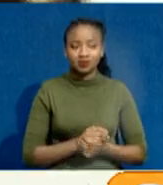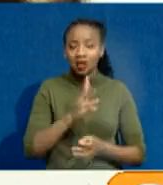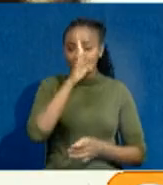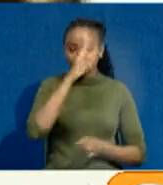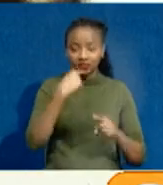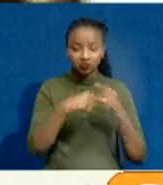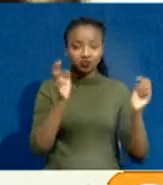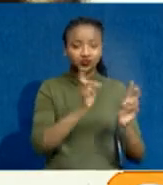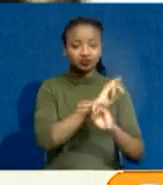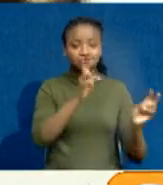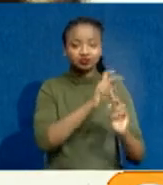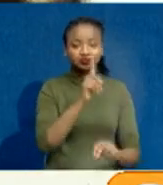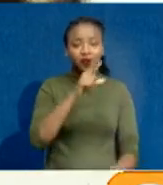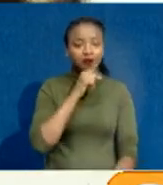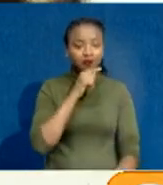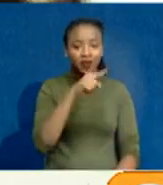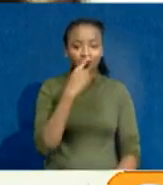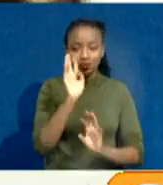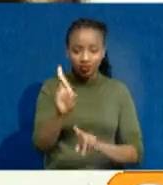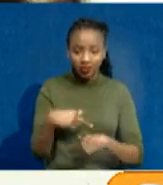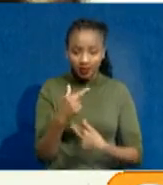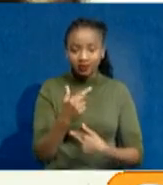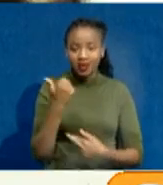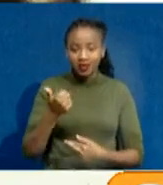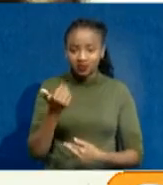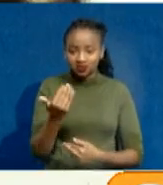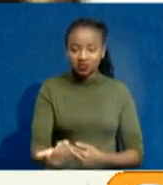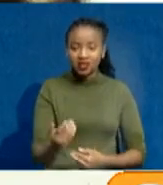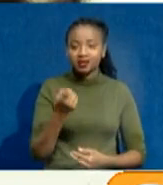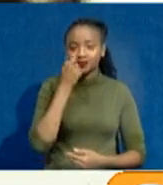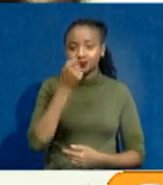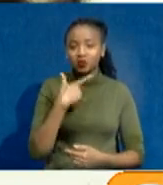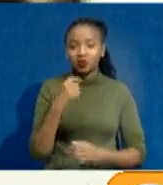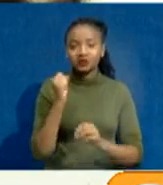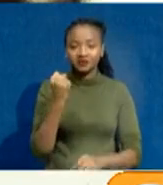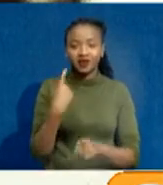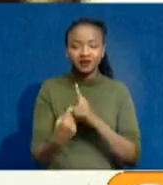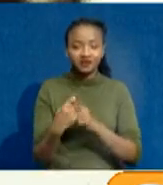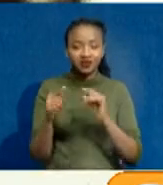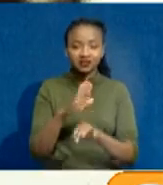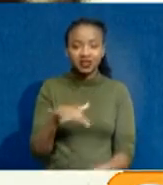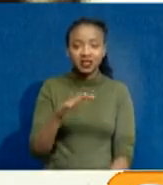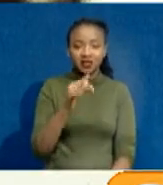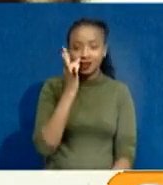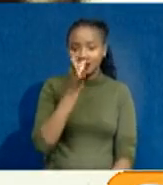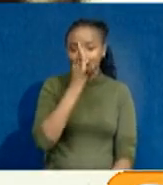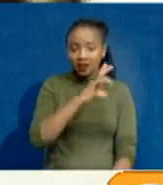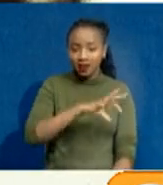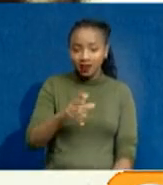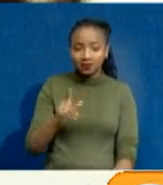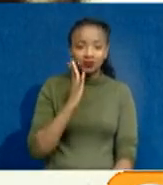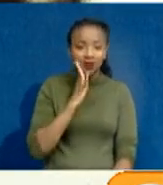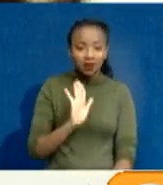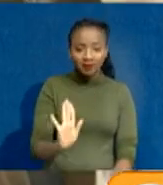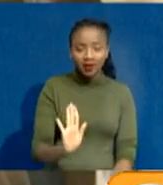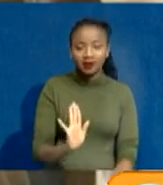Polisi wanamsaka mwanaume aliyemnajisi na kumuua mtoto wa miaka mitano katika kijiji cha Kianjogu eneo bunge la Mathira kaunti ya Nyeri. Kulingana na mama